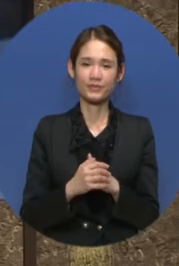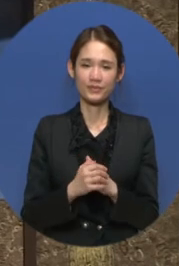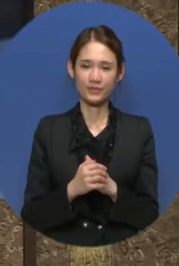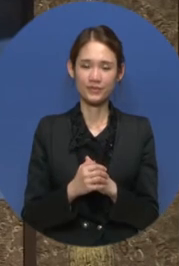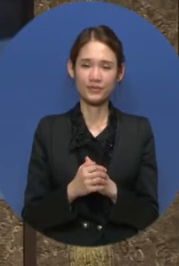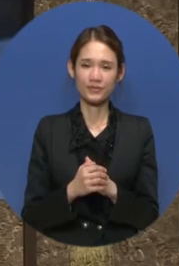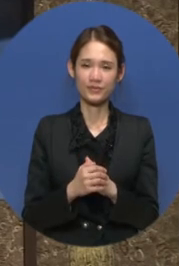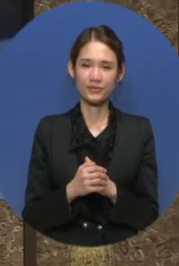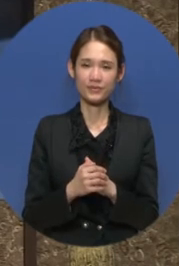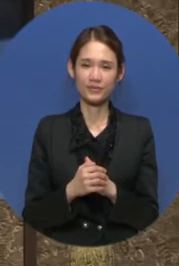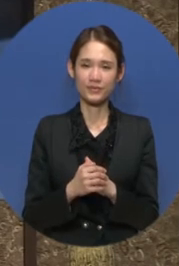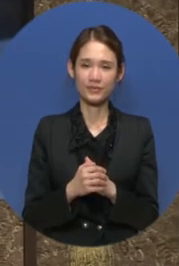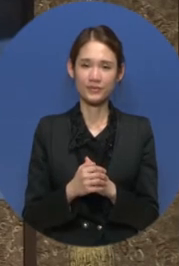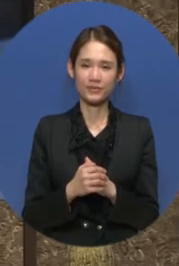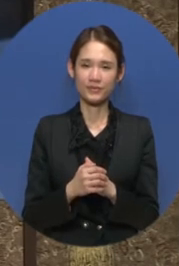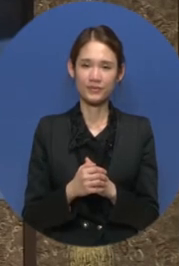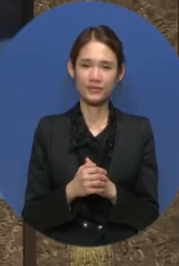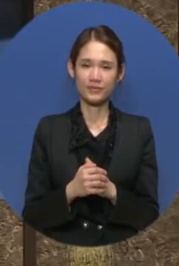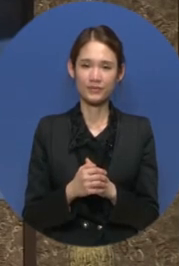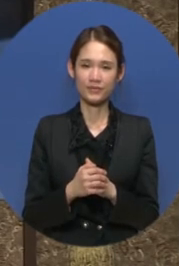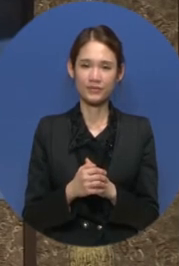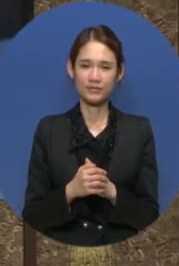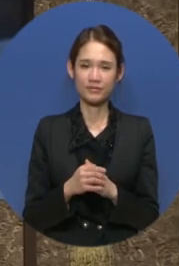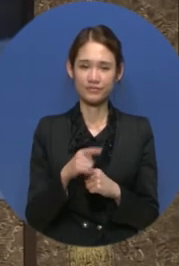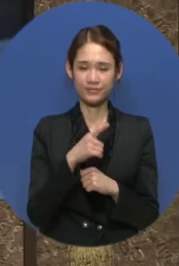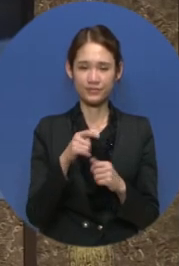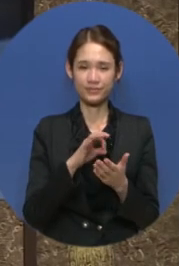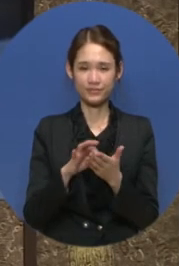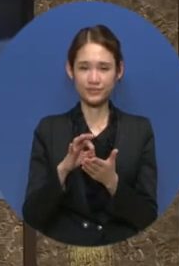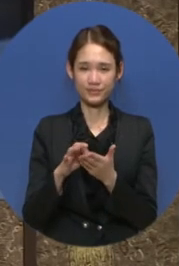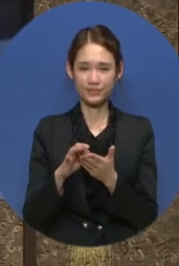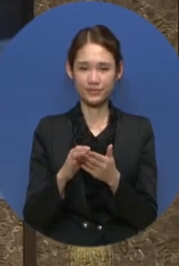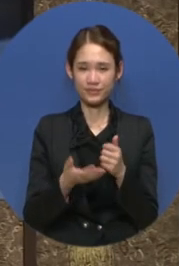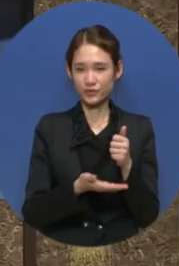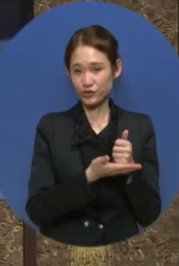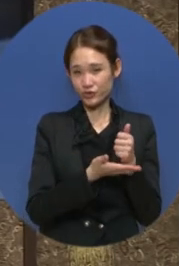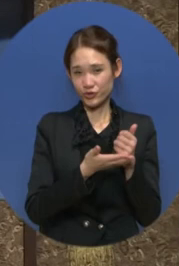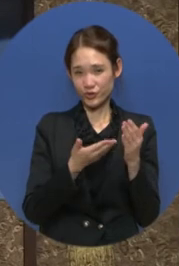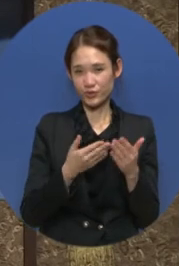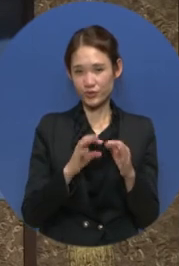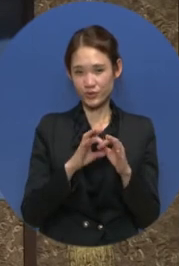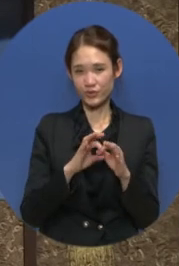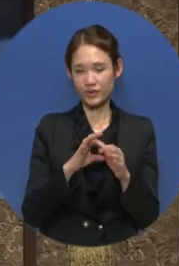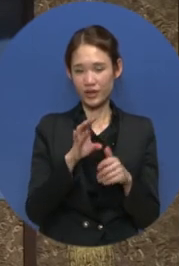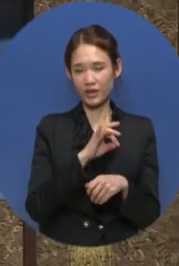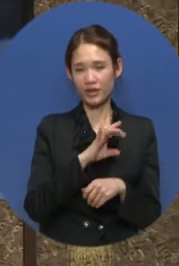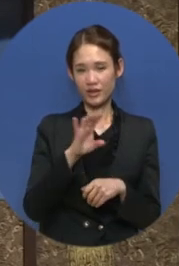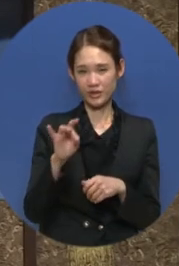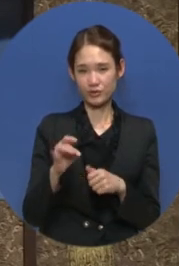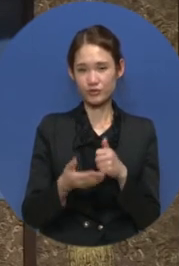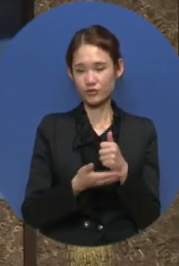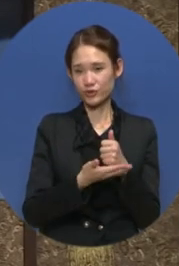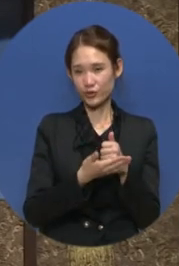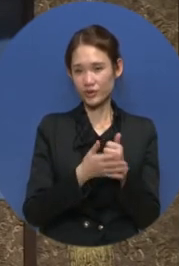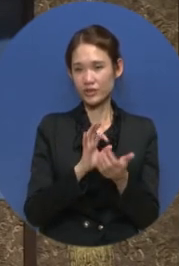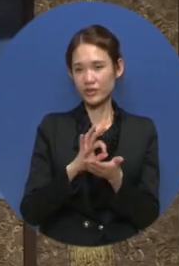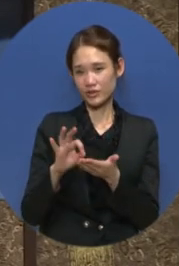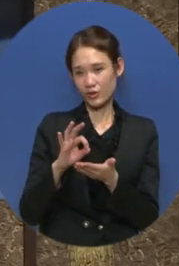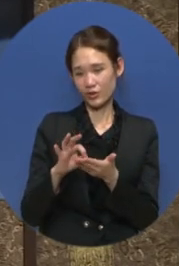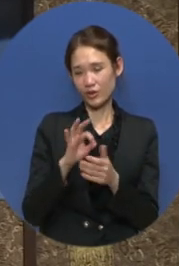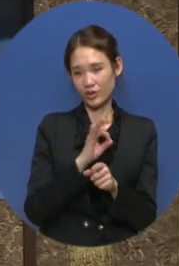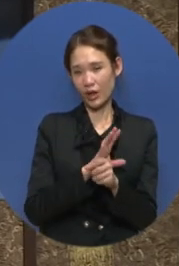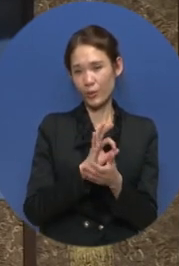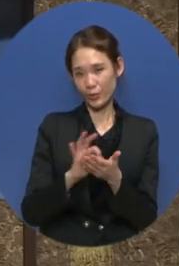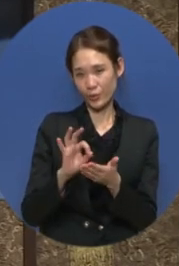정말 감사하고요. 또 그분들이 사용하고 뒤에 이제 추천을 좀 해주시거든요. 그래서 가끔 추천해 주면은